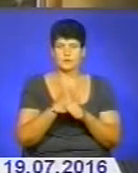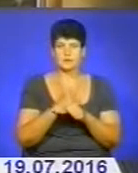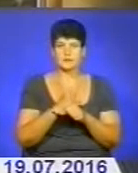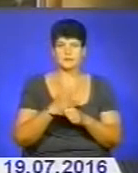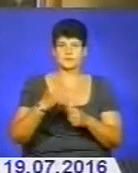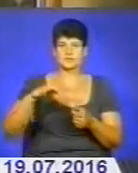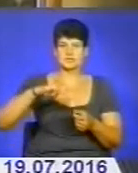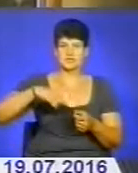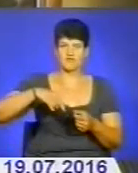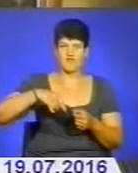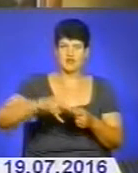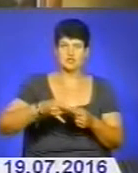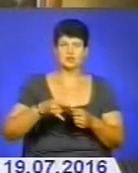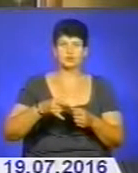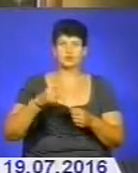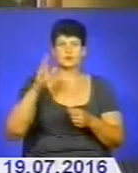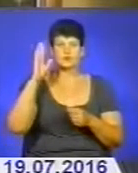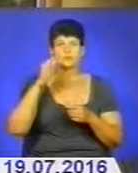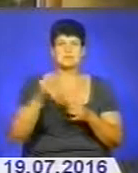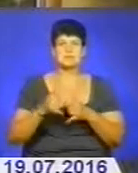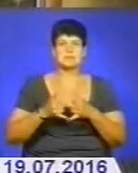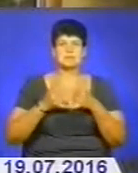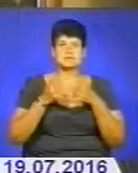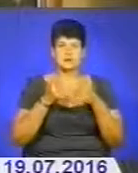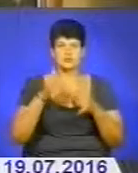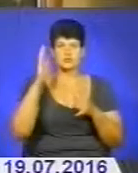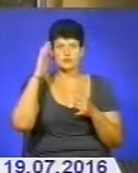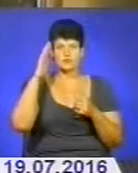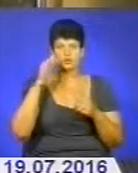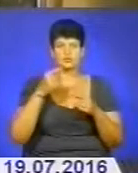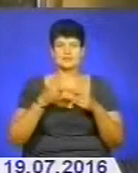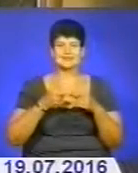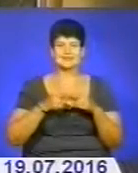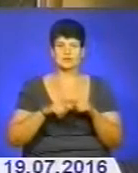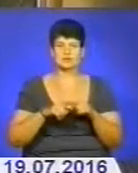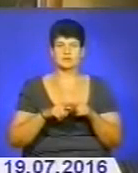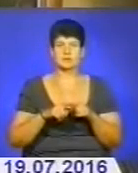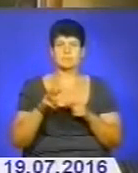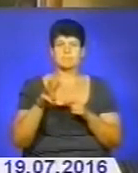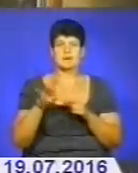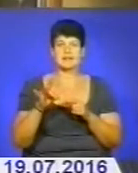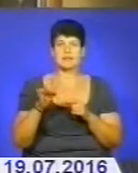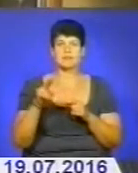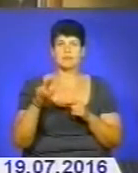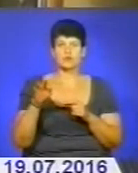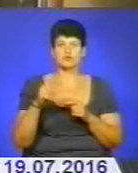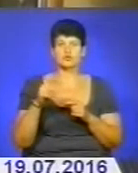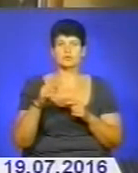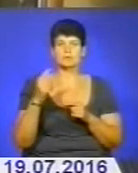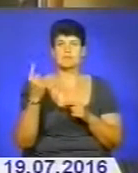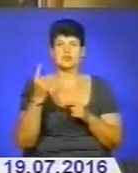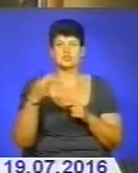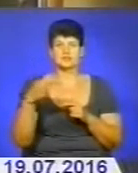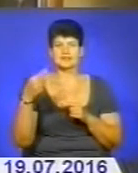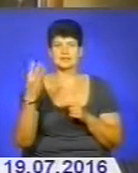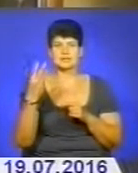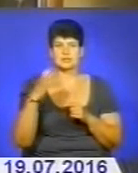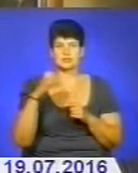щоб забезпечити технічною водою Мельниць-Подільською ЗОШ перших третіх ступенів. Буквально ми зробили це за